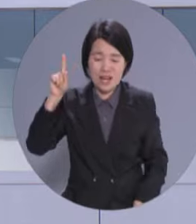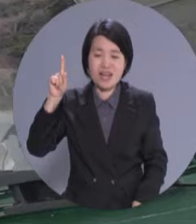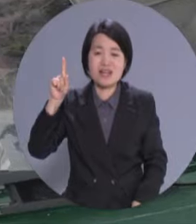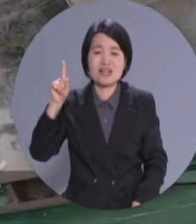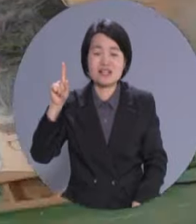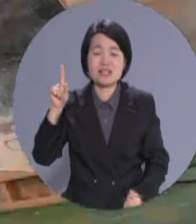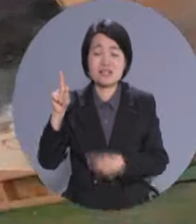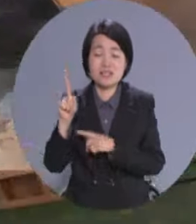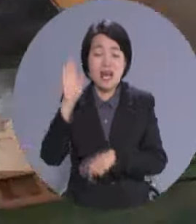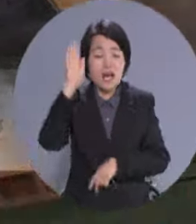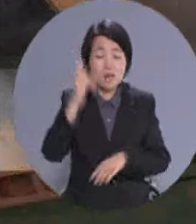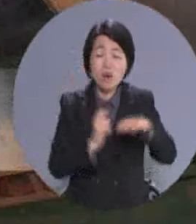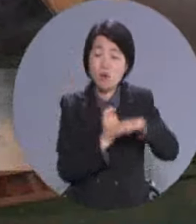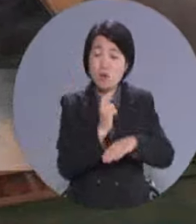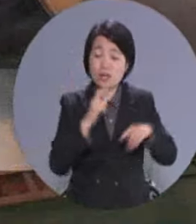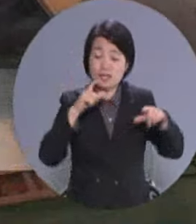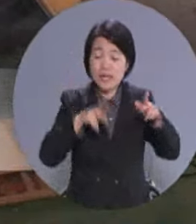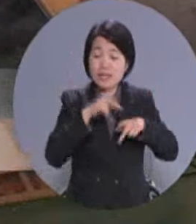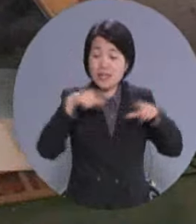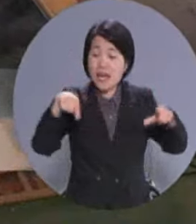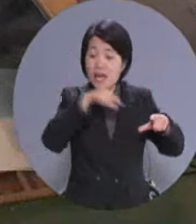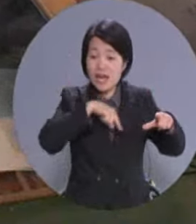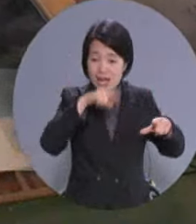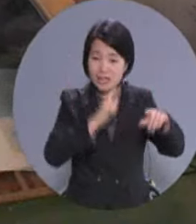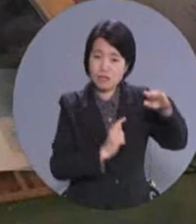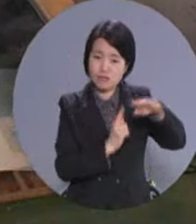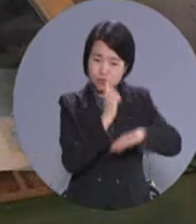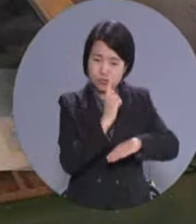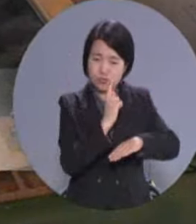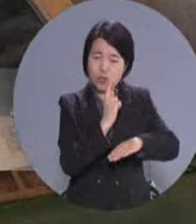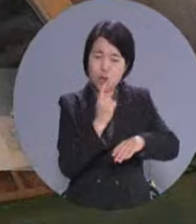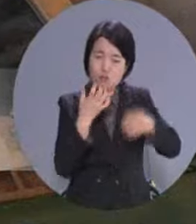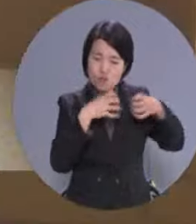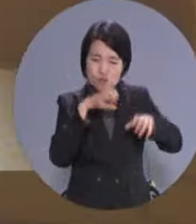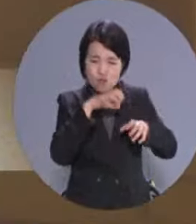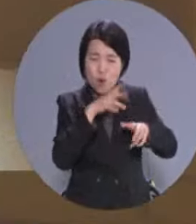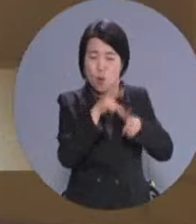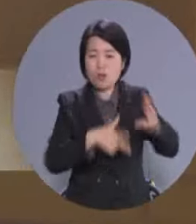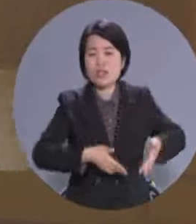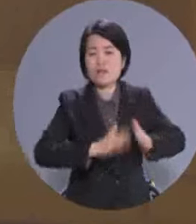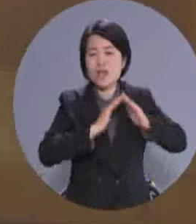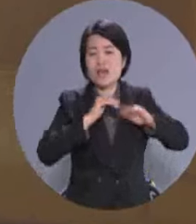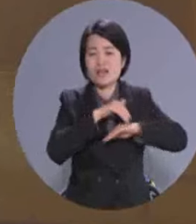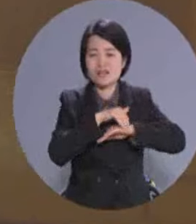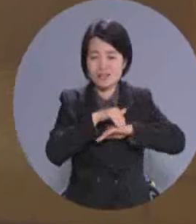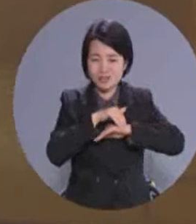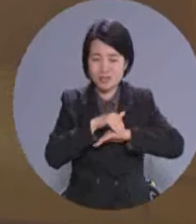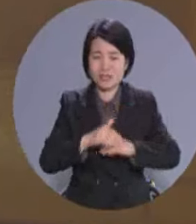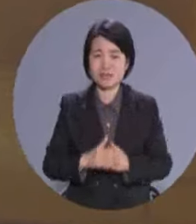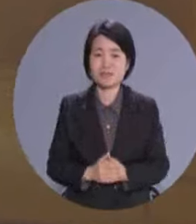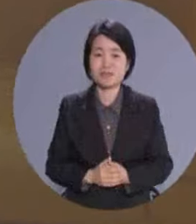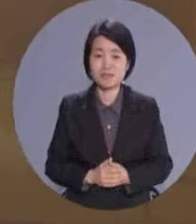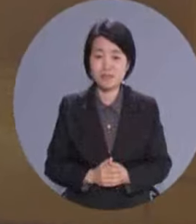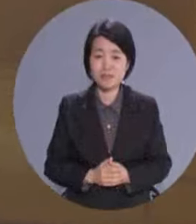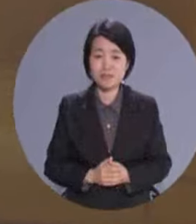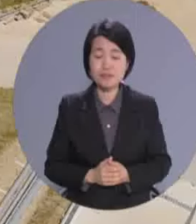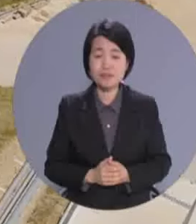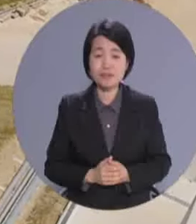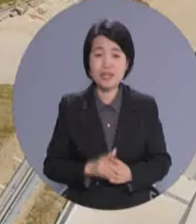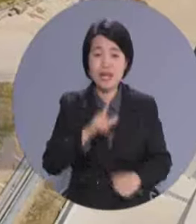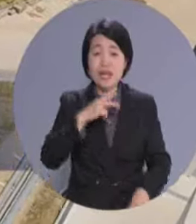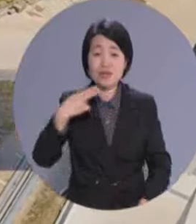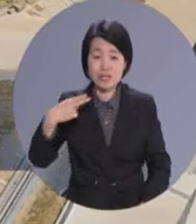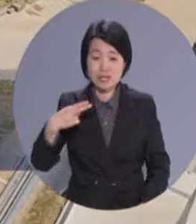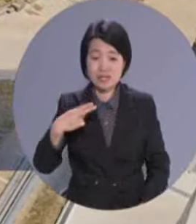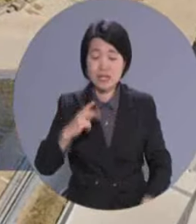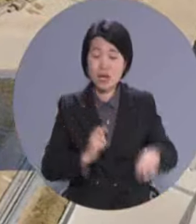에어로스페이스는 앞으로 고흥 국가산단에 발사체 핵심 구성품 제조 시설을 건설할 계획입니다. 저희 LH는